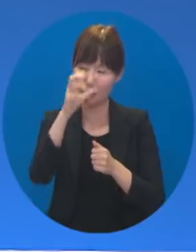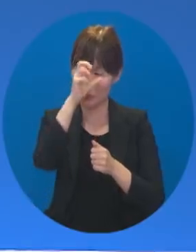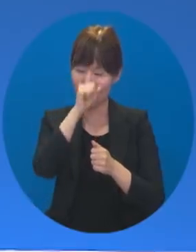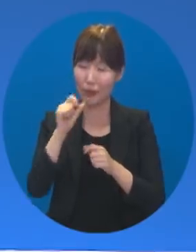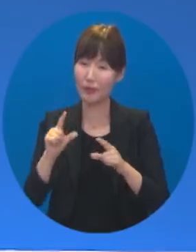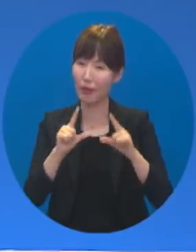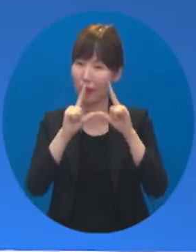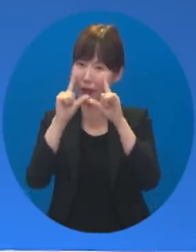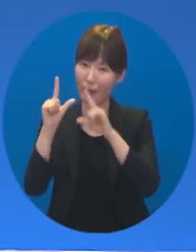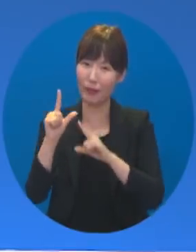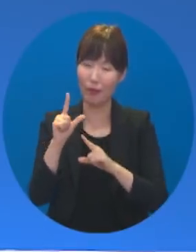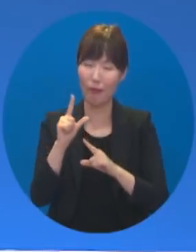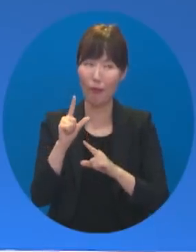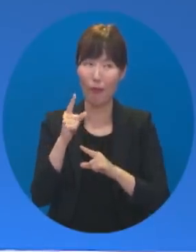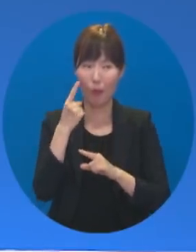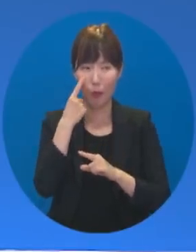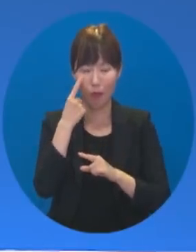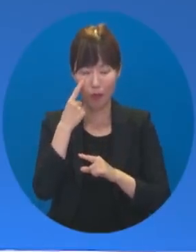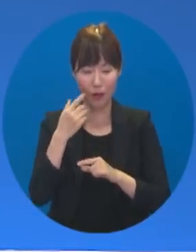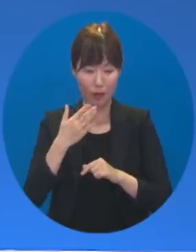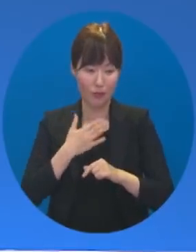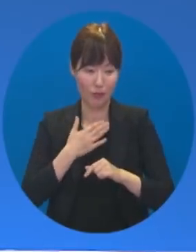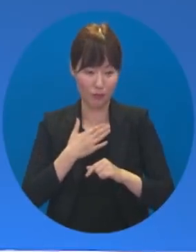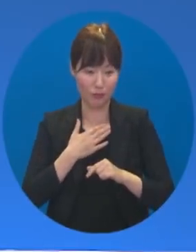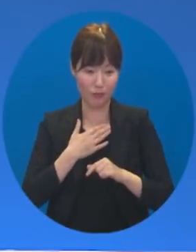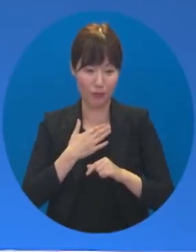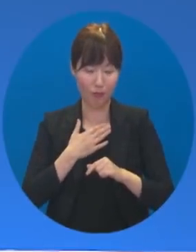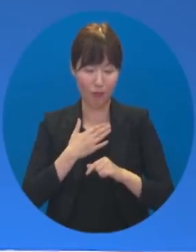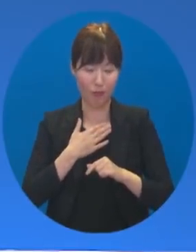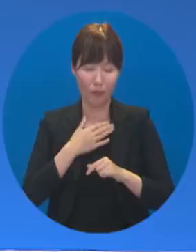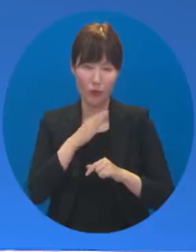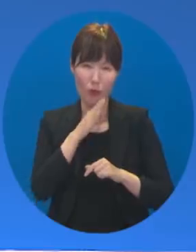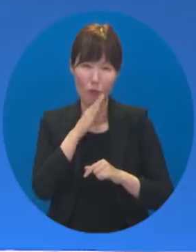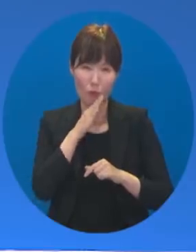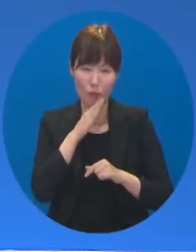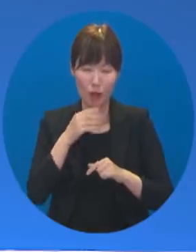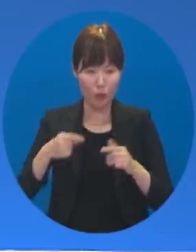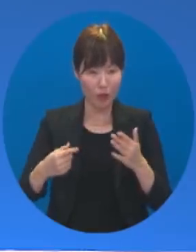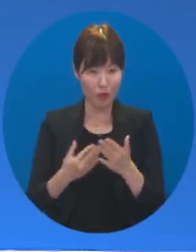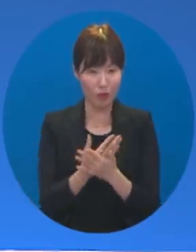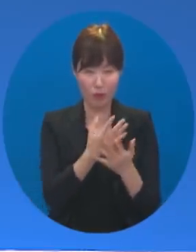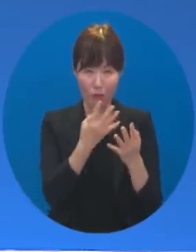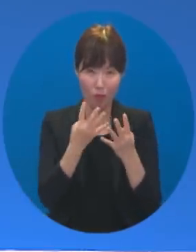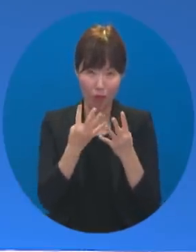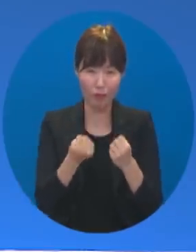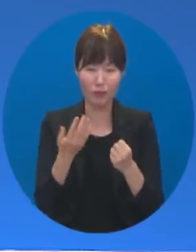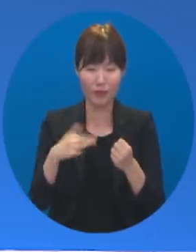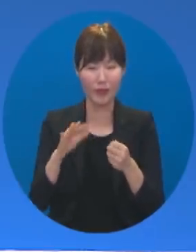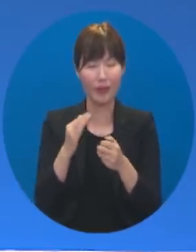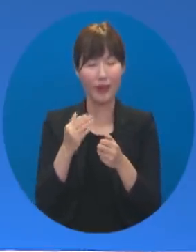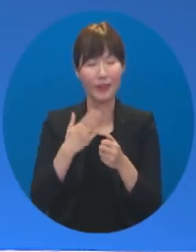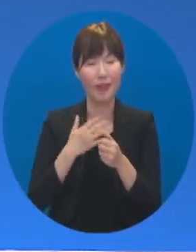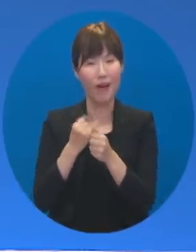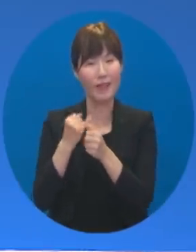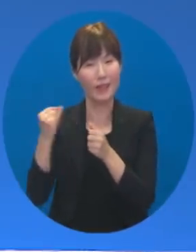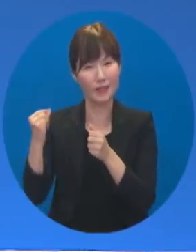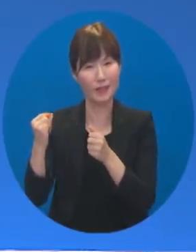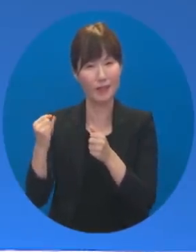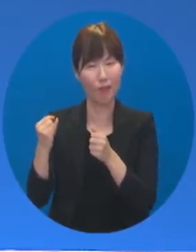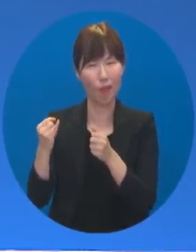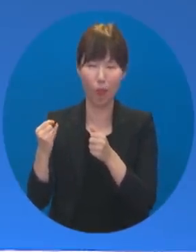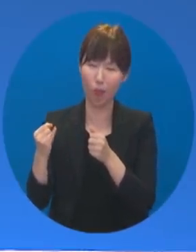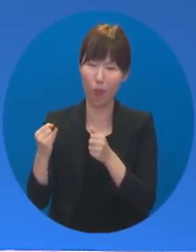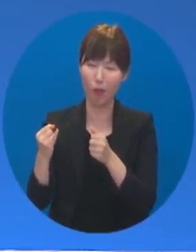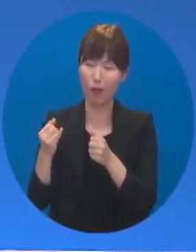저는 굉장히 계속 많았거든요. 아, 이 참 좋은 시간이었었어요. 사실 생각해보면 너무 많은 것들이 막 생각나가지고 그래서